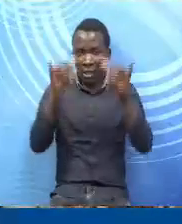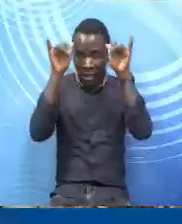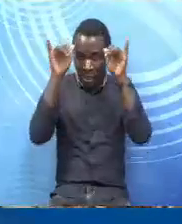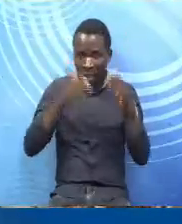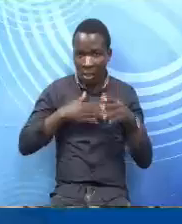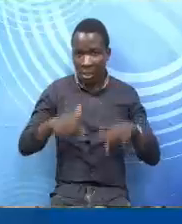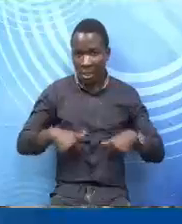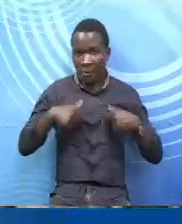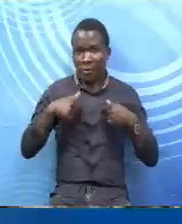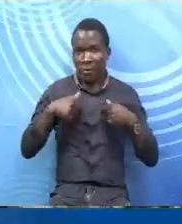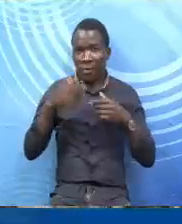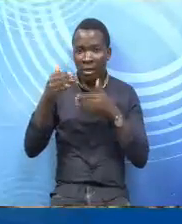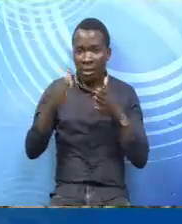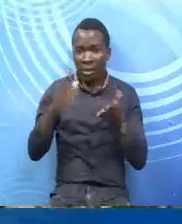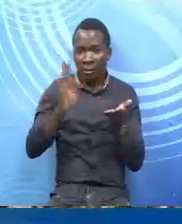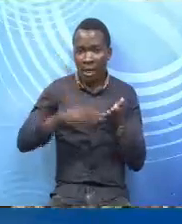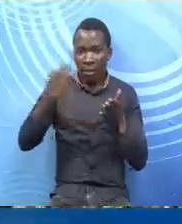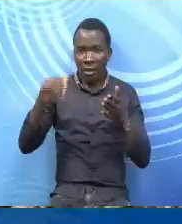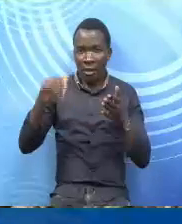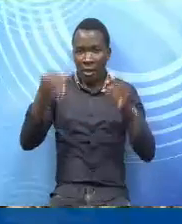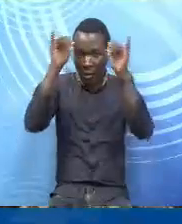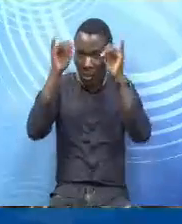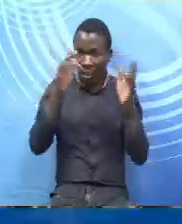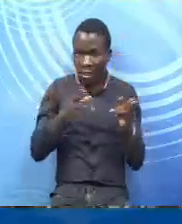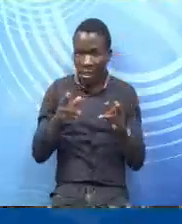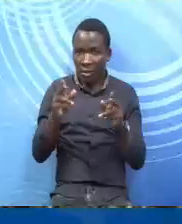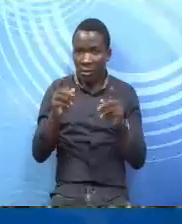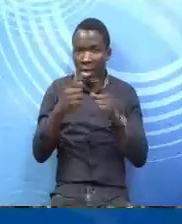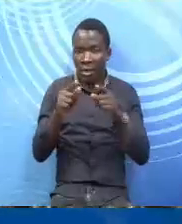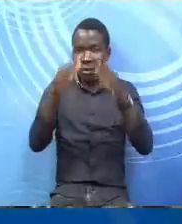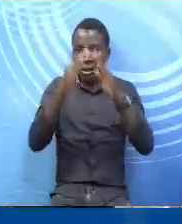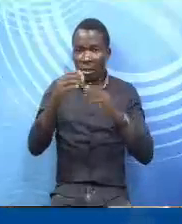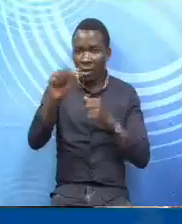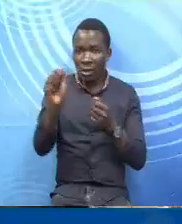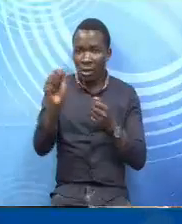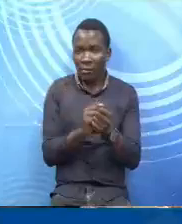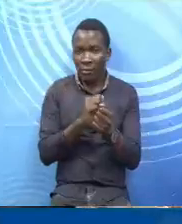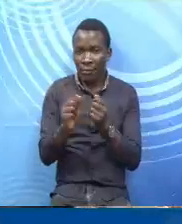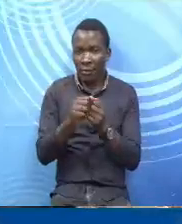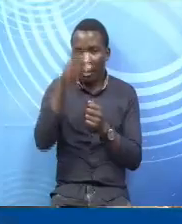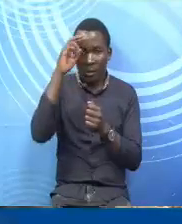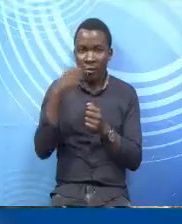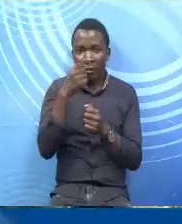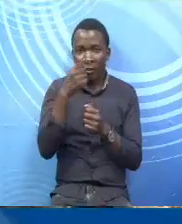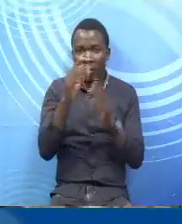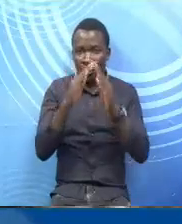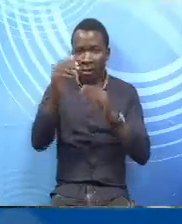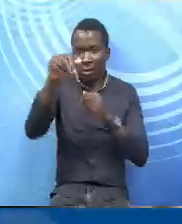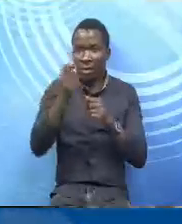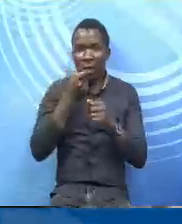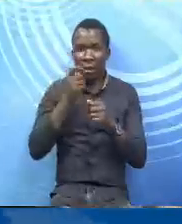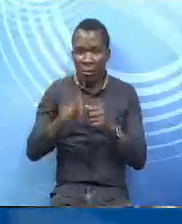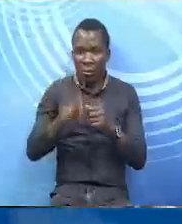izi nka zihasanzwe ariko ikiraro cyo cyari cyagiye hasi ari nayo mpamvu babona ko ngo iki kiraro cyakabaye cyubako ariko